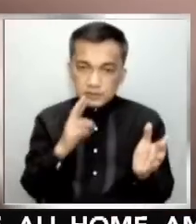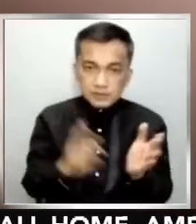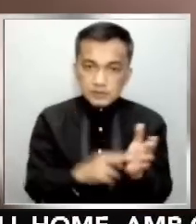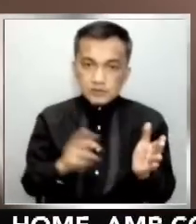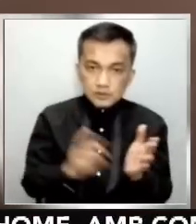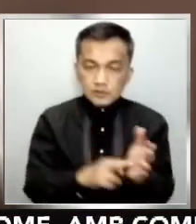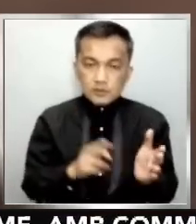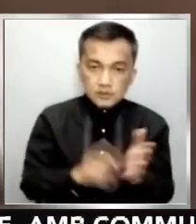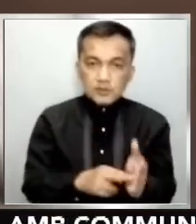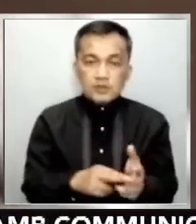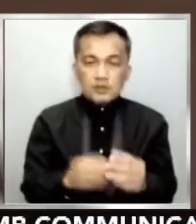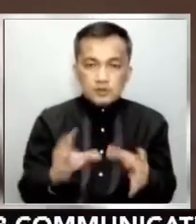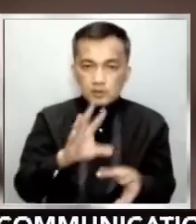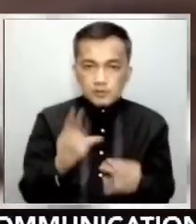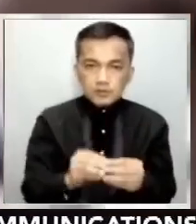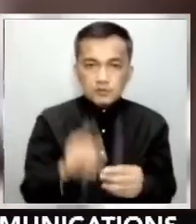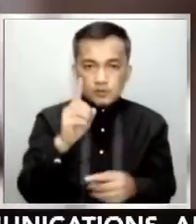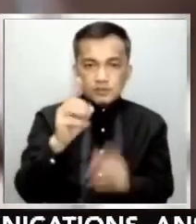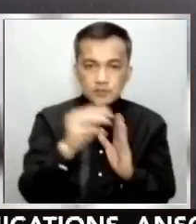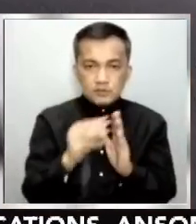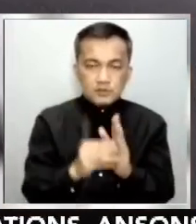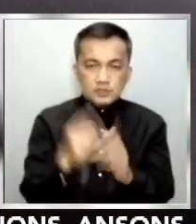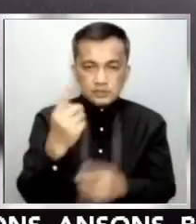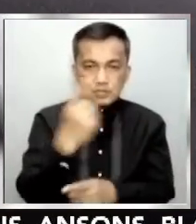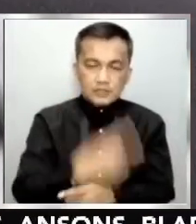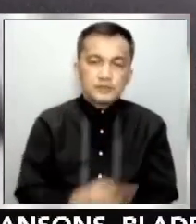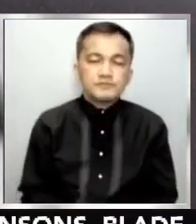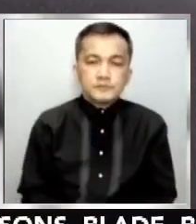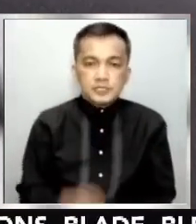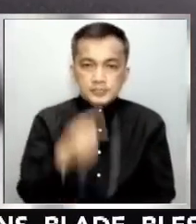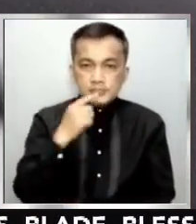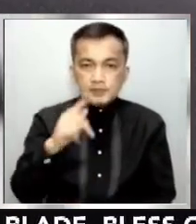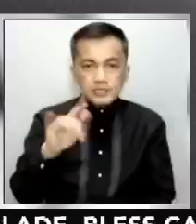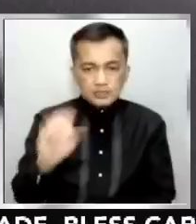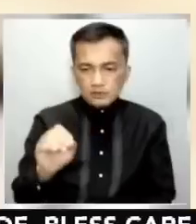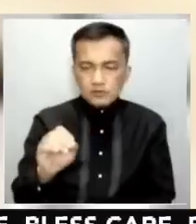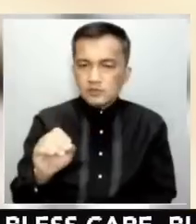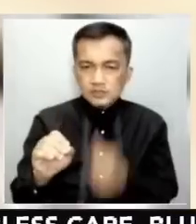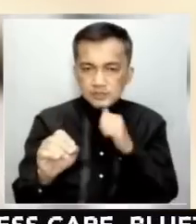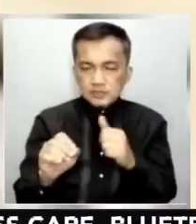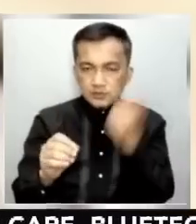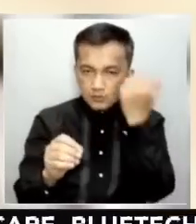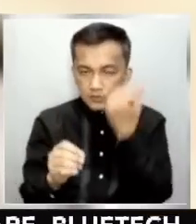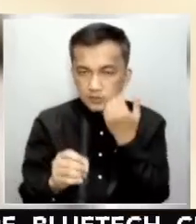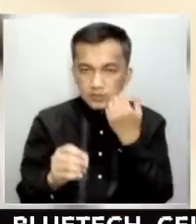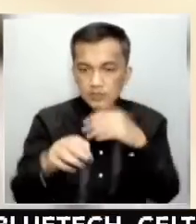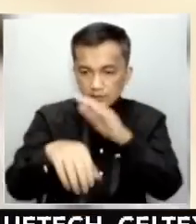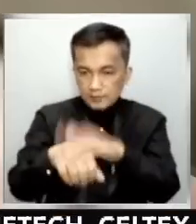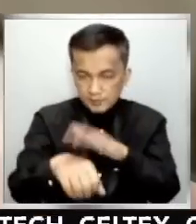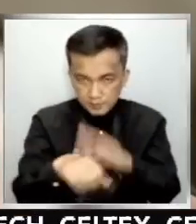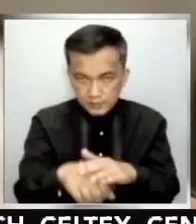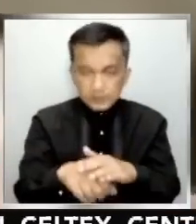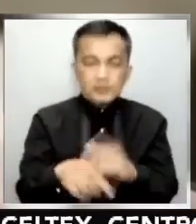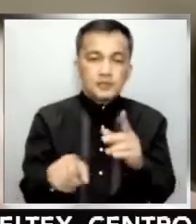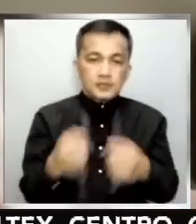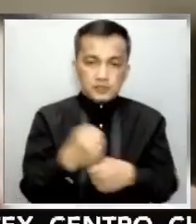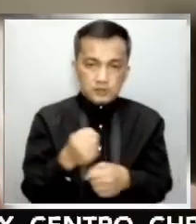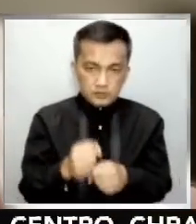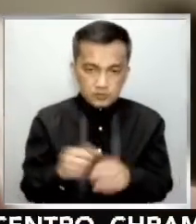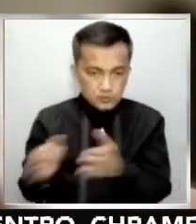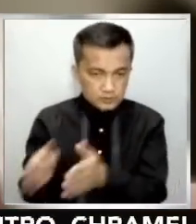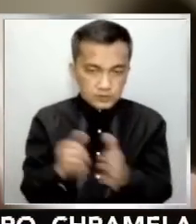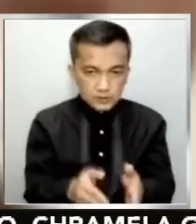na ng 1 million kada araw. Ayon sa mga telco, hindi naman daw sila nagkukulang sa pagpapaalala at paggawa ng mga hakbang para mapadali